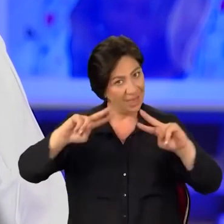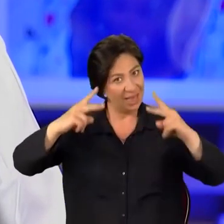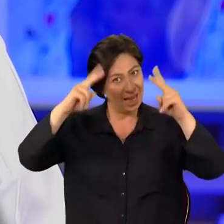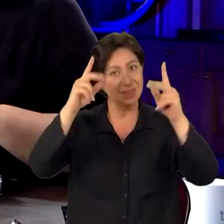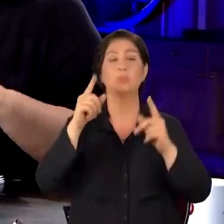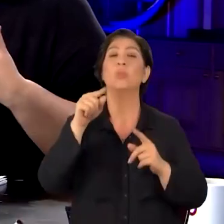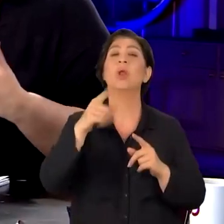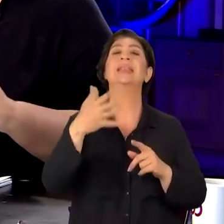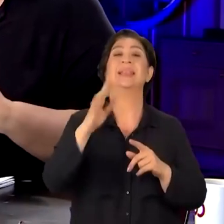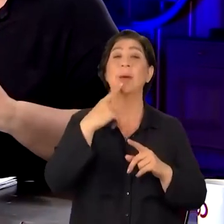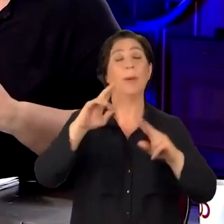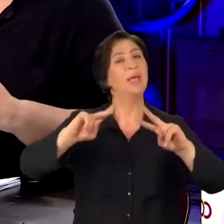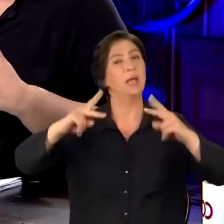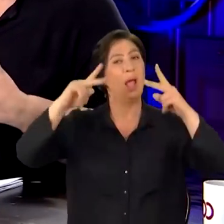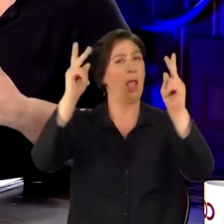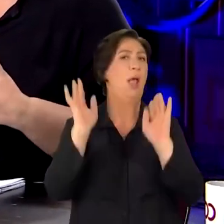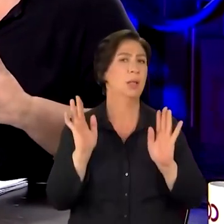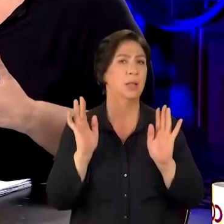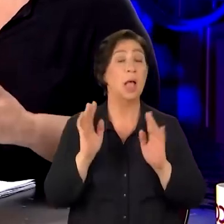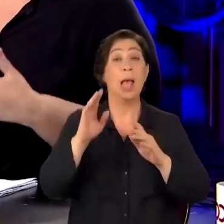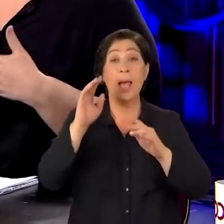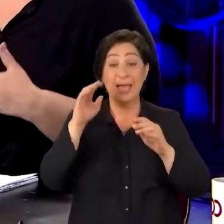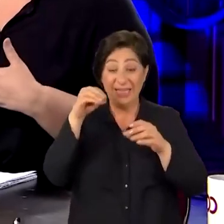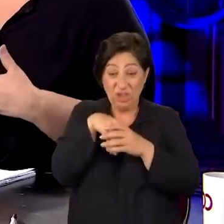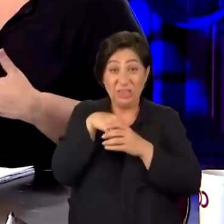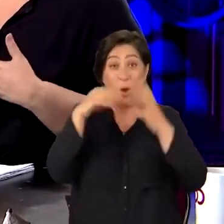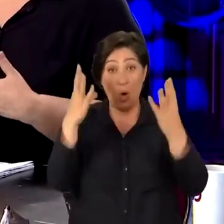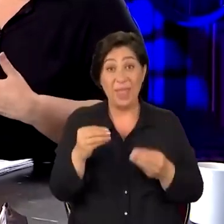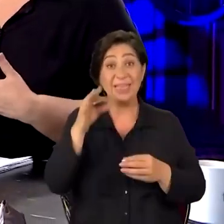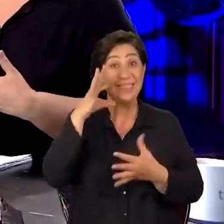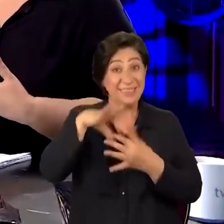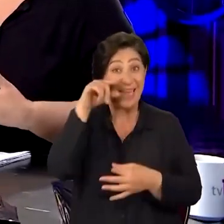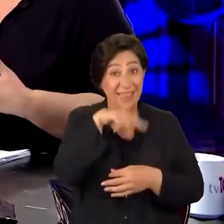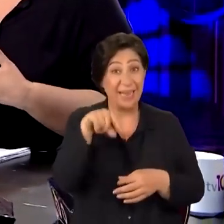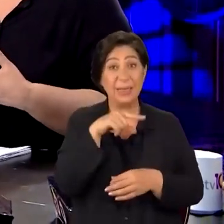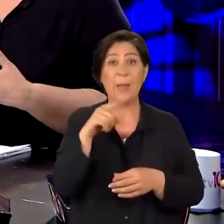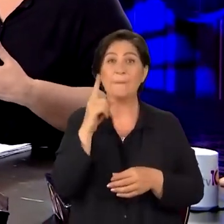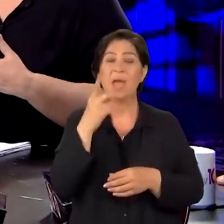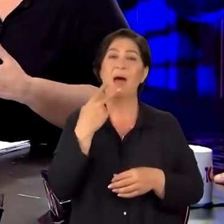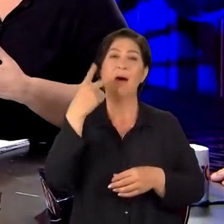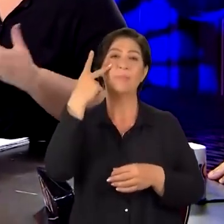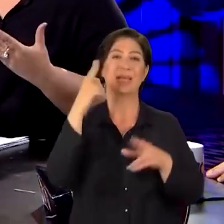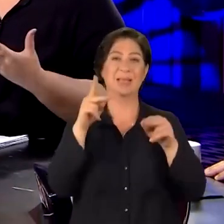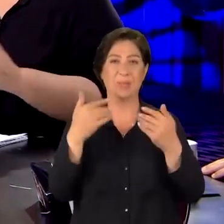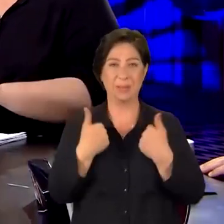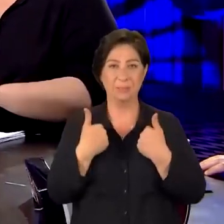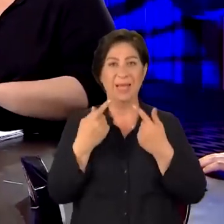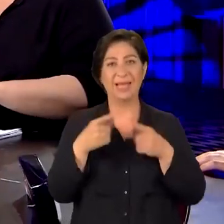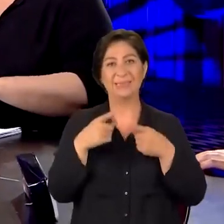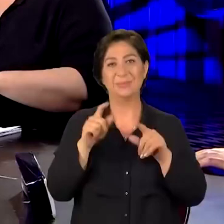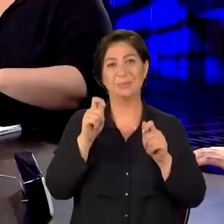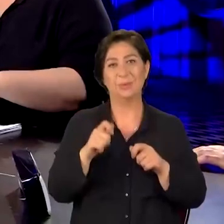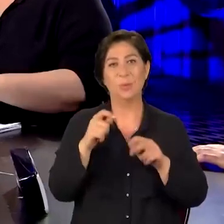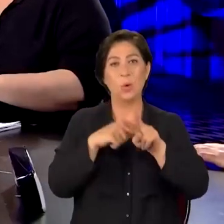bir kariyerdir, bu böyle değildir diyenler var ama evet bir kariyerdir. Başında olan insanların bir nevi ablalık yapıyorum.